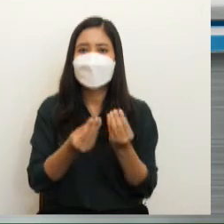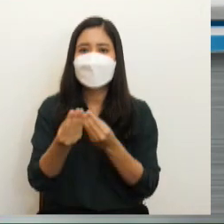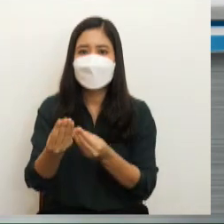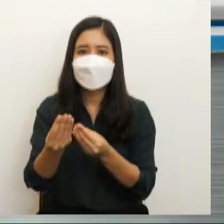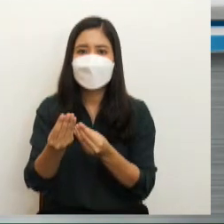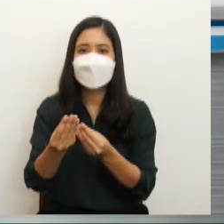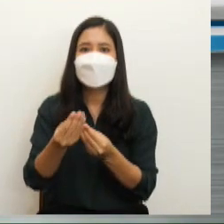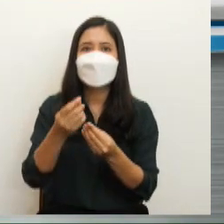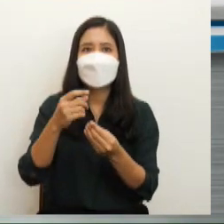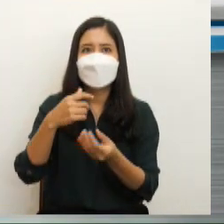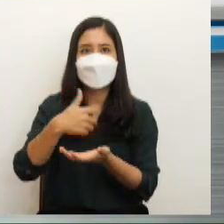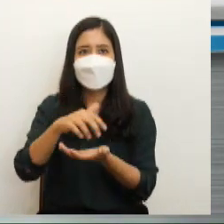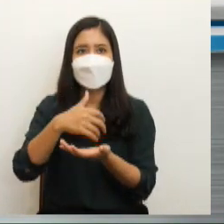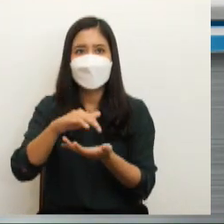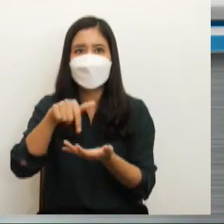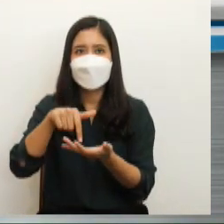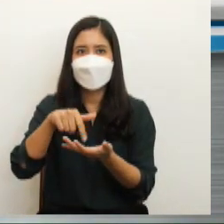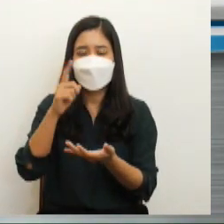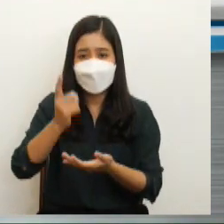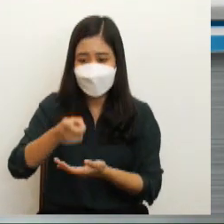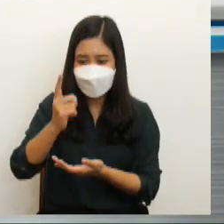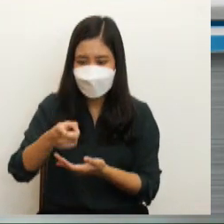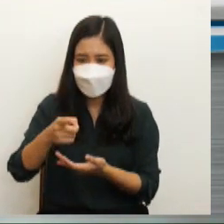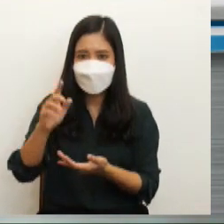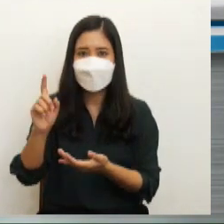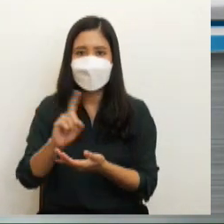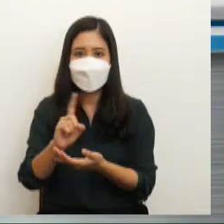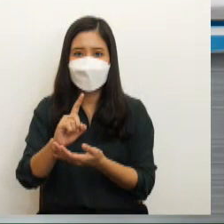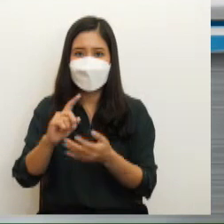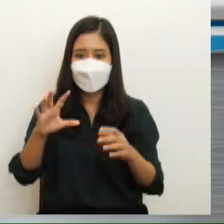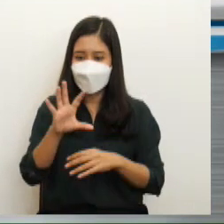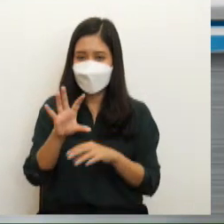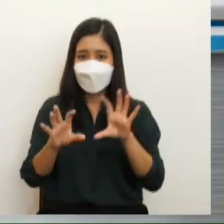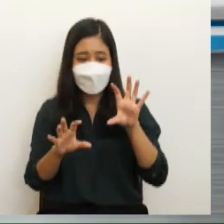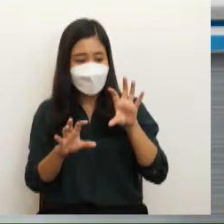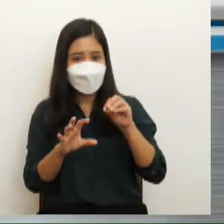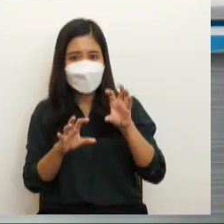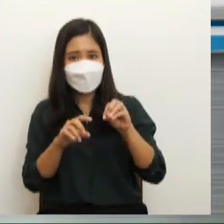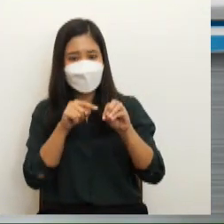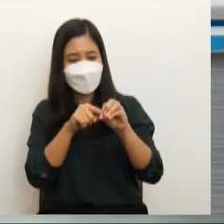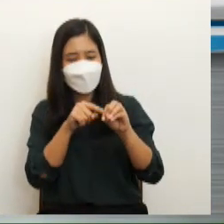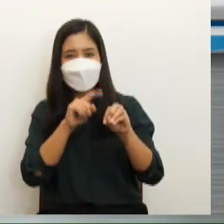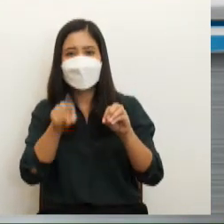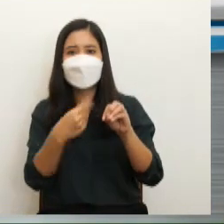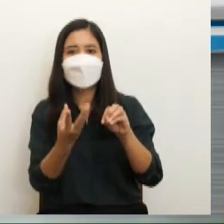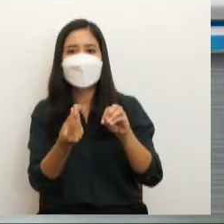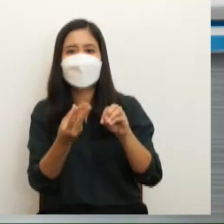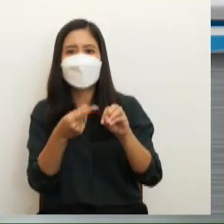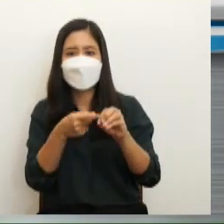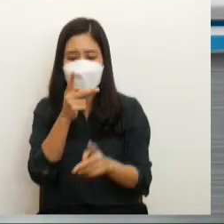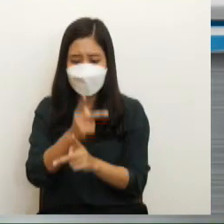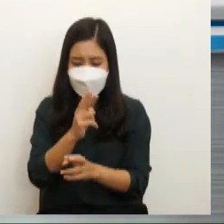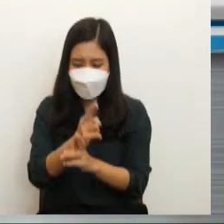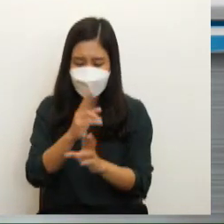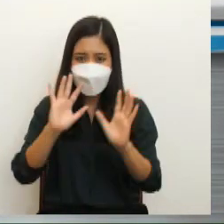เล่าความเพิ่มเติมนะคะว่าจริงๆแล้วเนี่ยรายที่50ตั้งแต่เมื่อไหร่แล้วขณะนี้เนี่ยรักษาหายไ